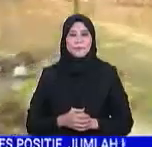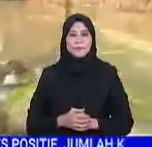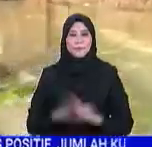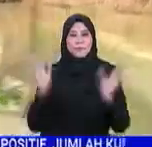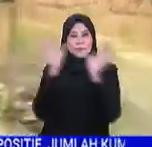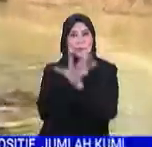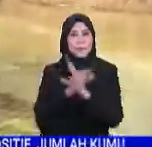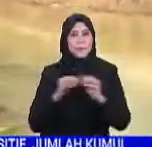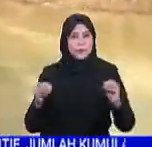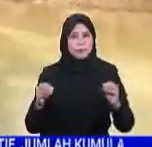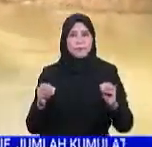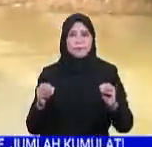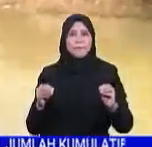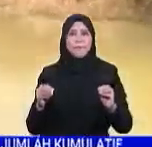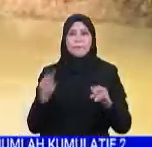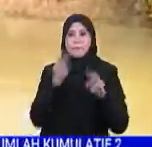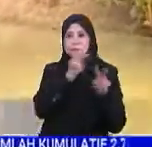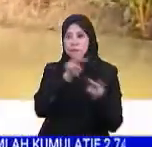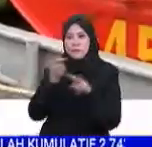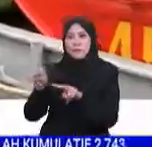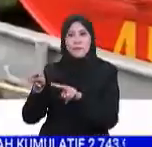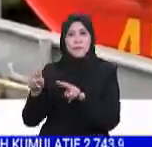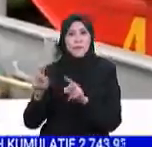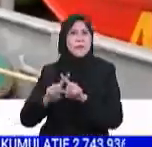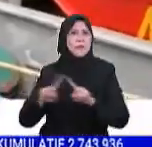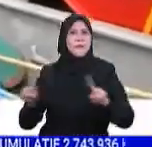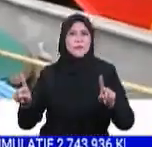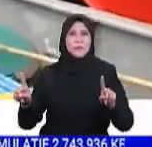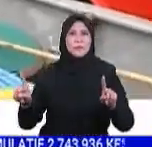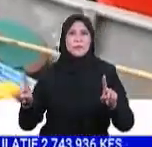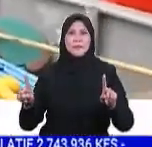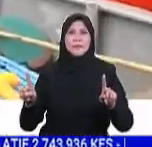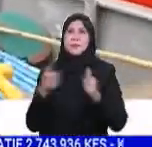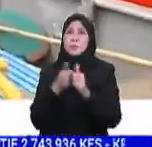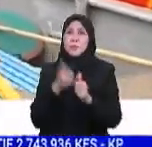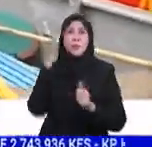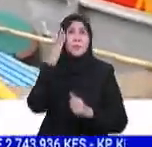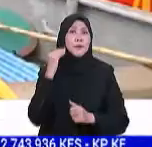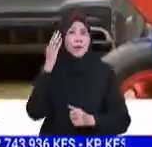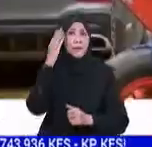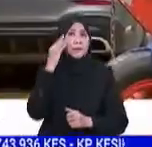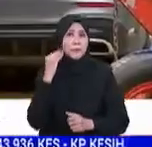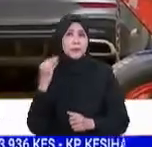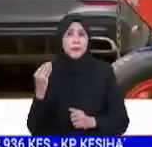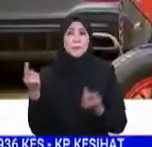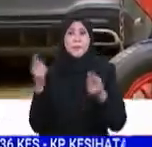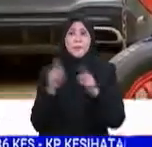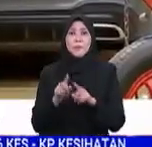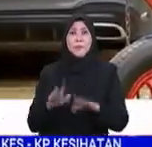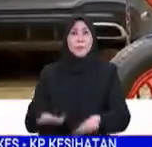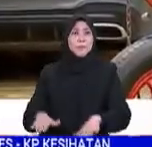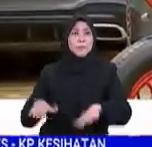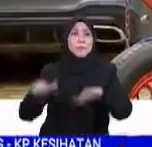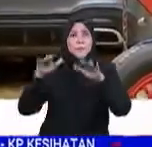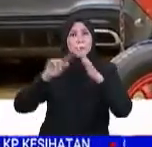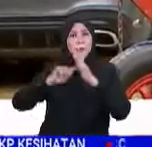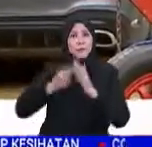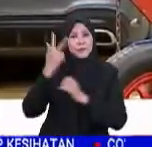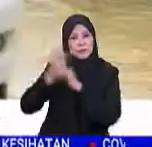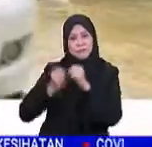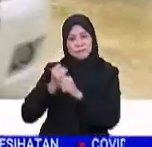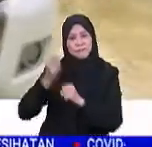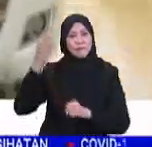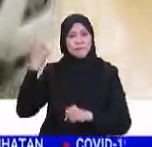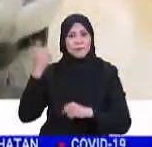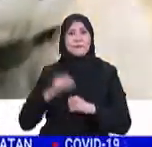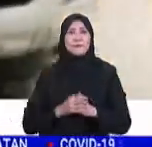Di Sarawak bagaimanapun menyaksikan situasi berbeza berdasarkan pengalaman beberapa insiden banjir sejak 3 tahun